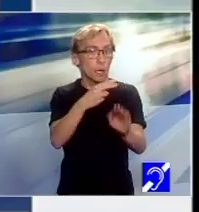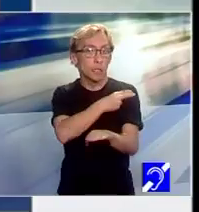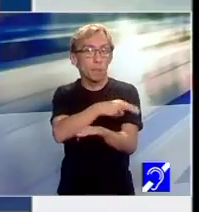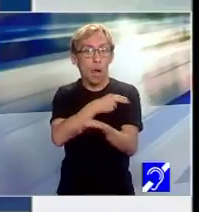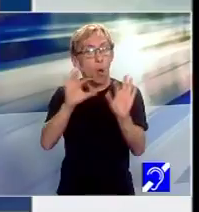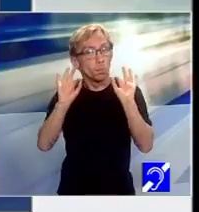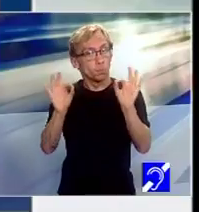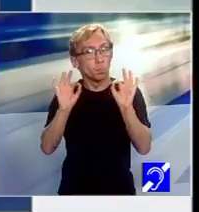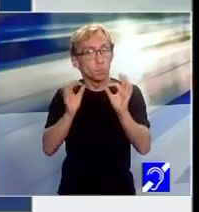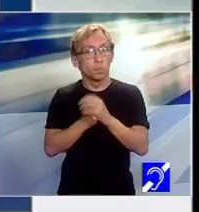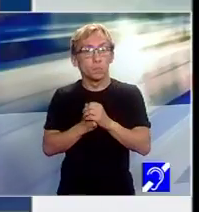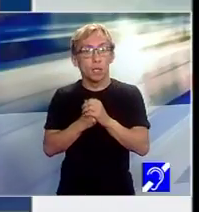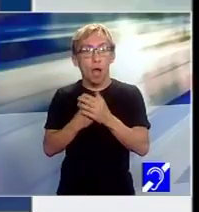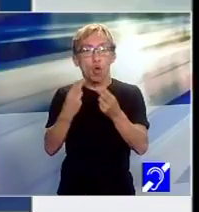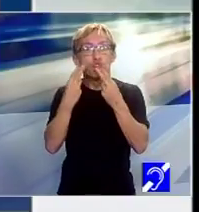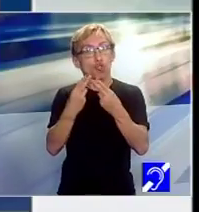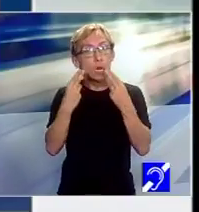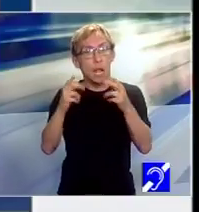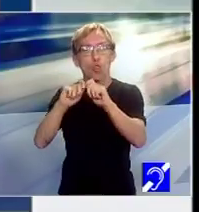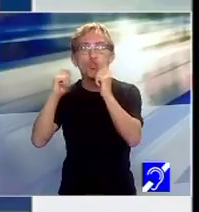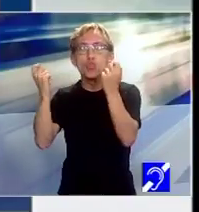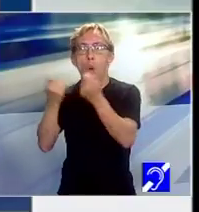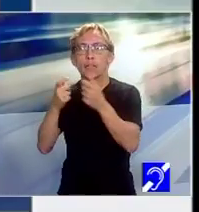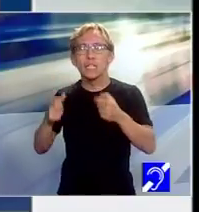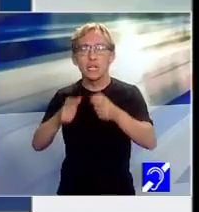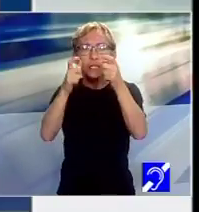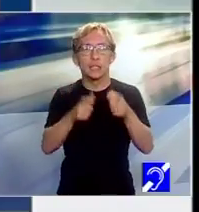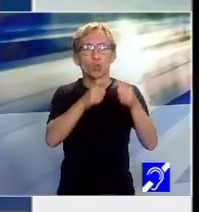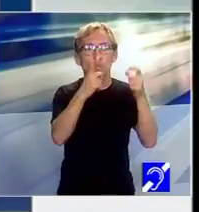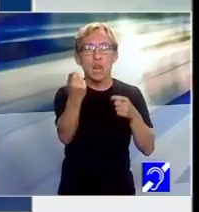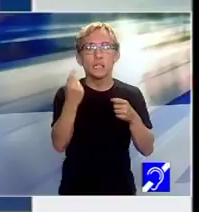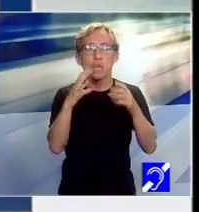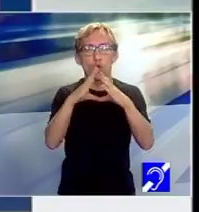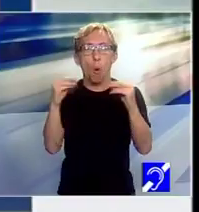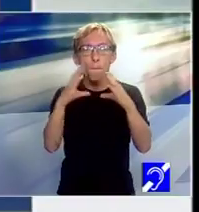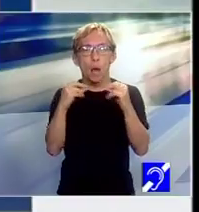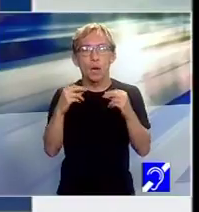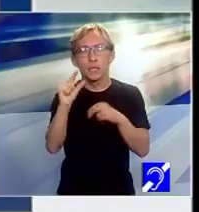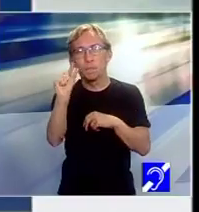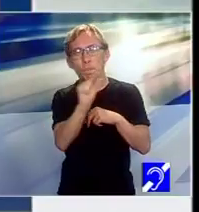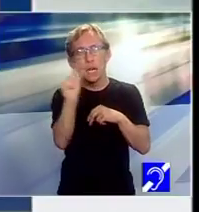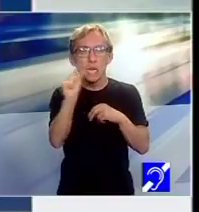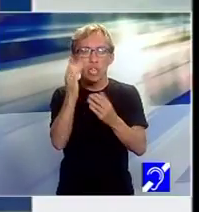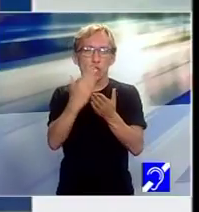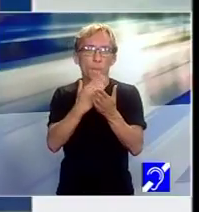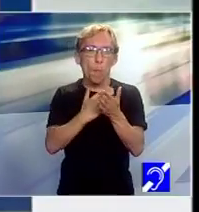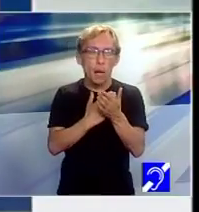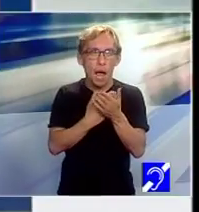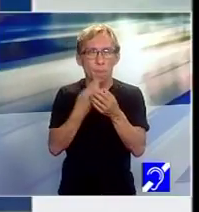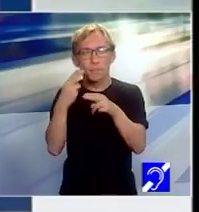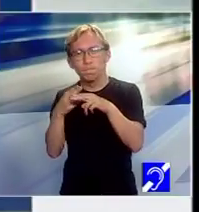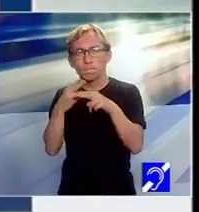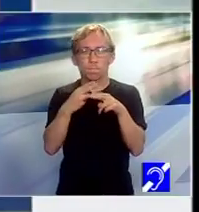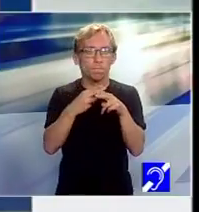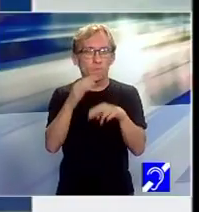bine. Știu că, în general, toate instituțiile din România sau marea majoritate au avut și mici probleme cu anumite infecții nozocomiale.